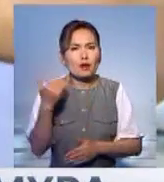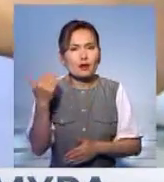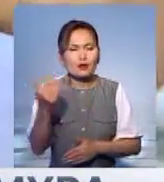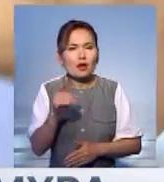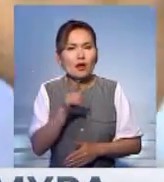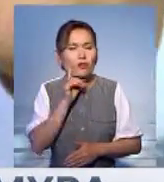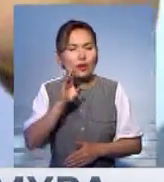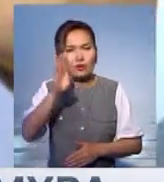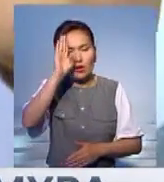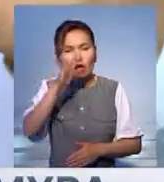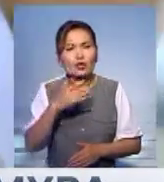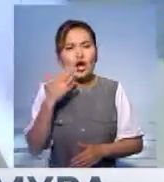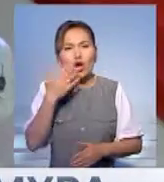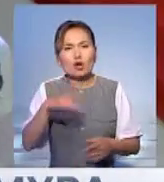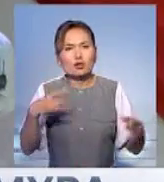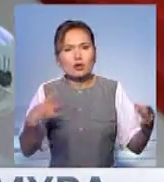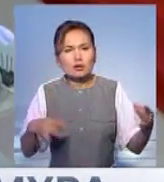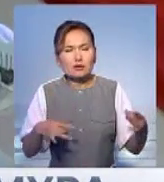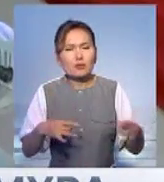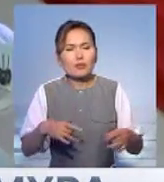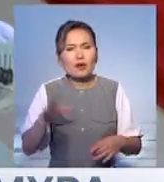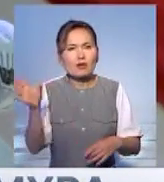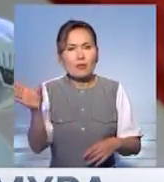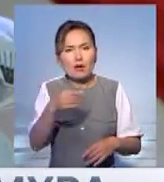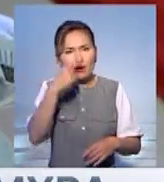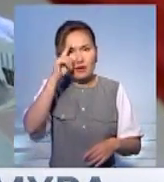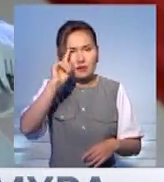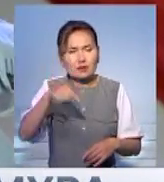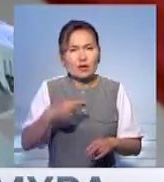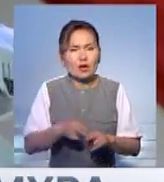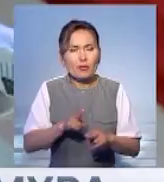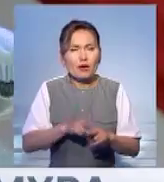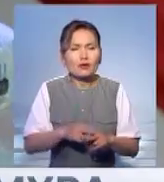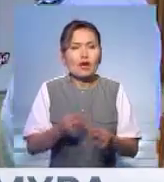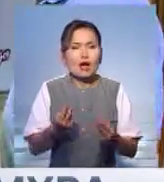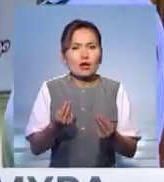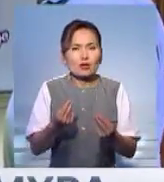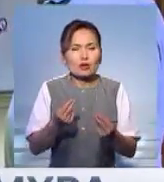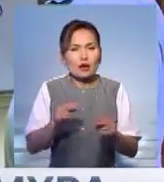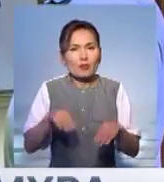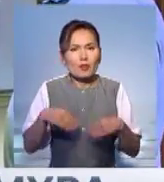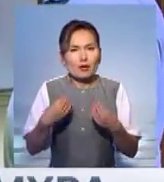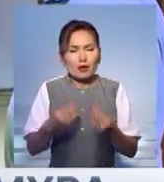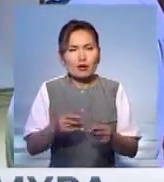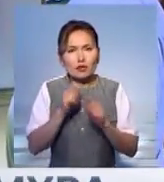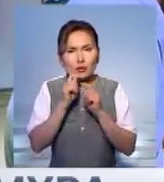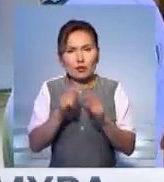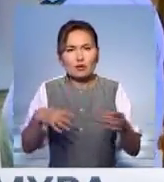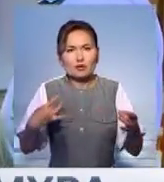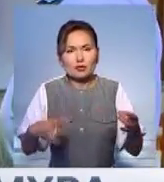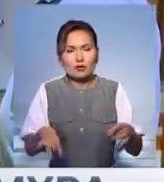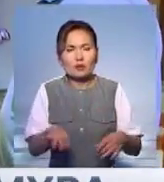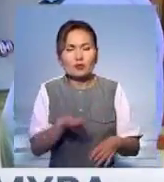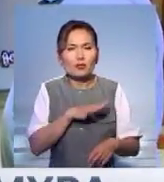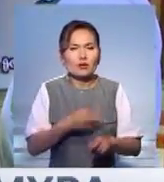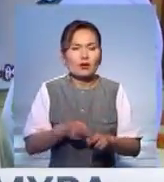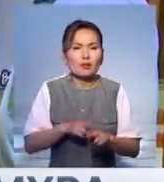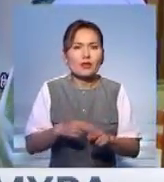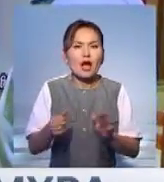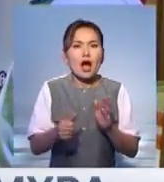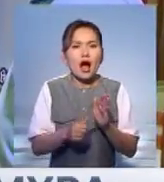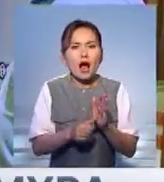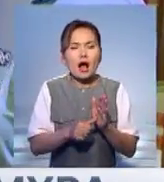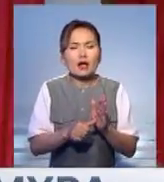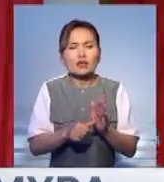Әділбек Тәшімов ұлттық аспап сырын жақсы біледі. Оған бұл домбыраны демеушілер сыйлаған. Алматылық шеберге арнайы жасатыпты. 6 жасынан